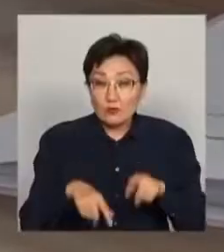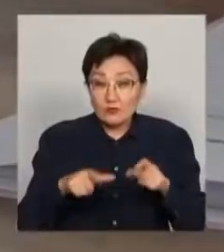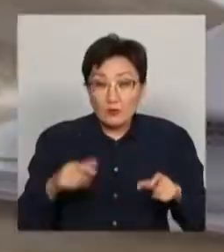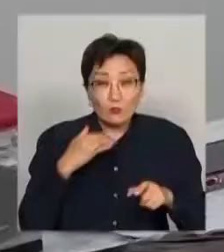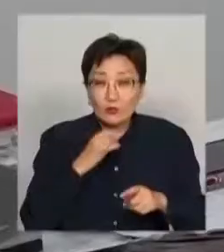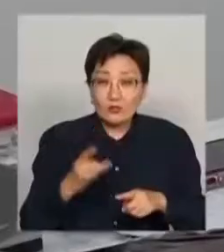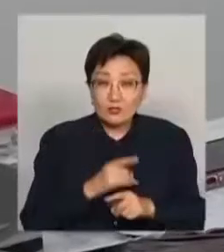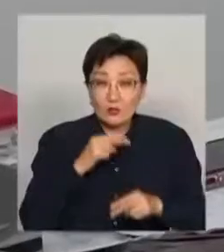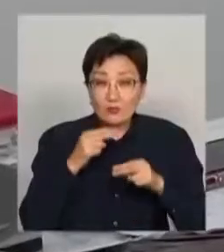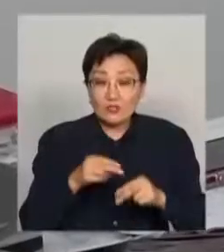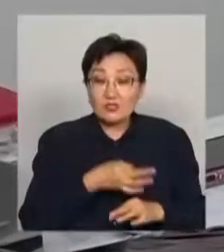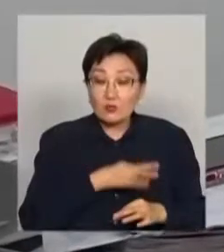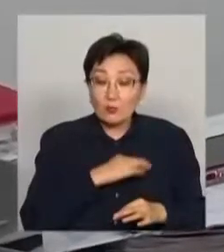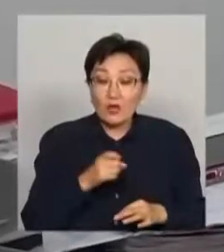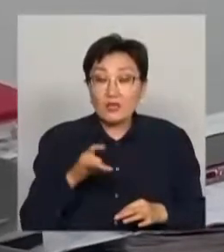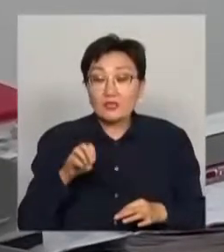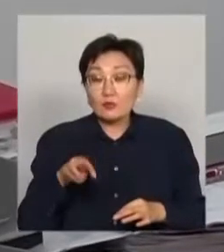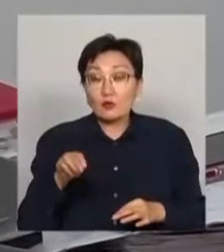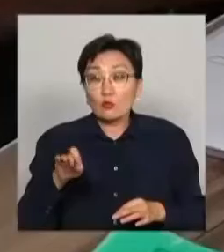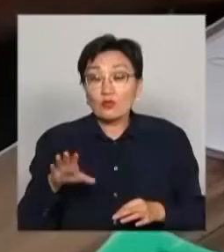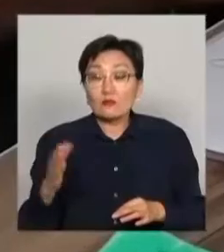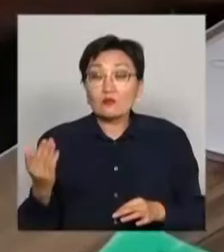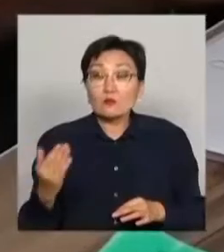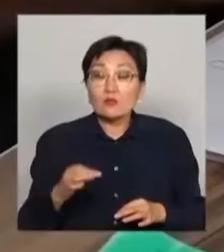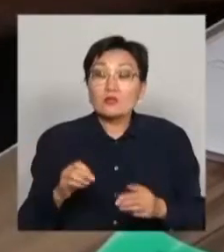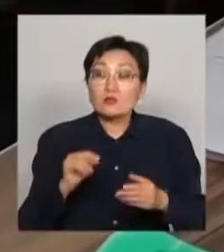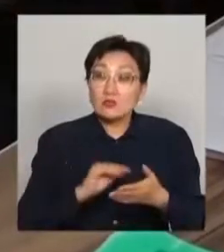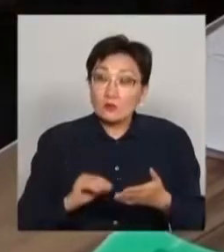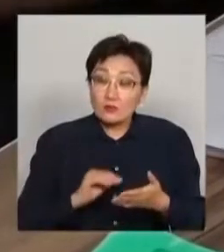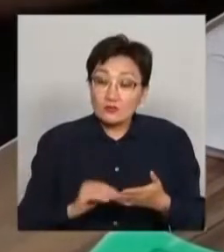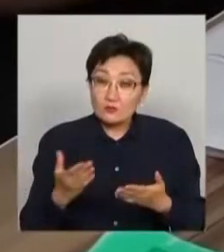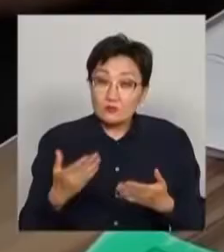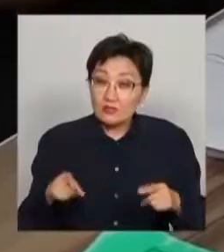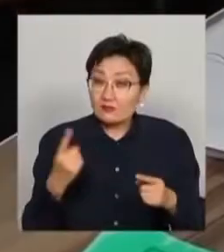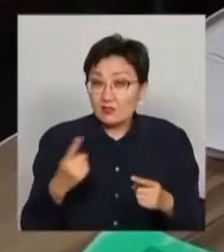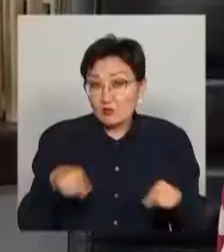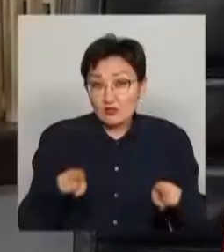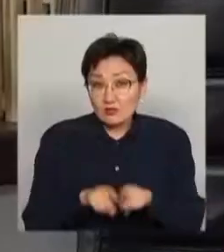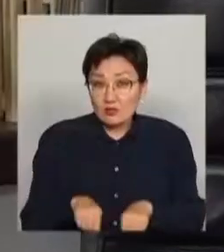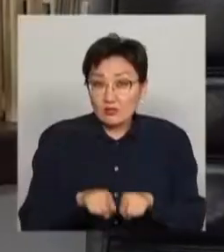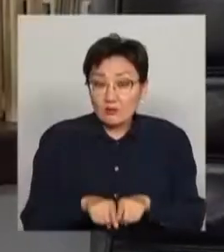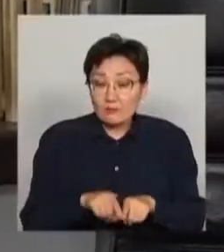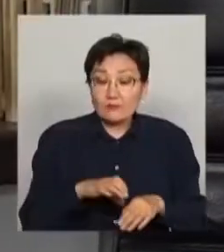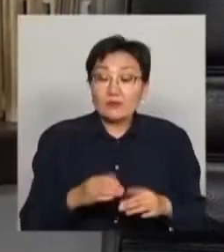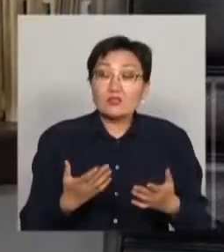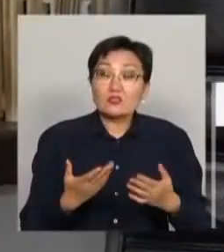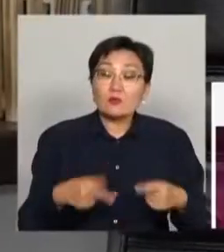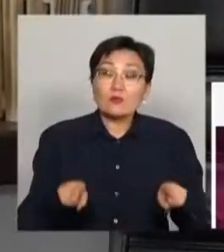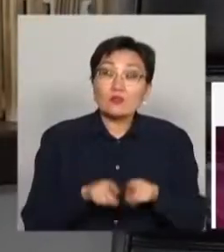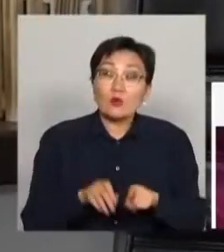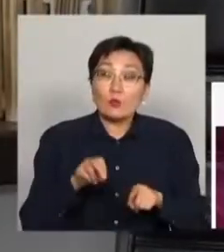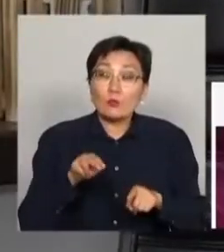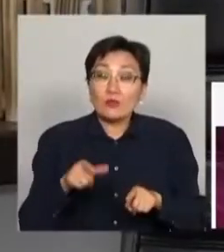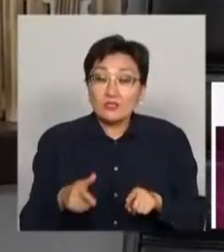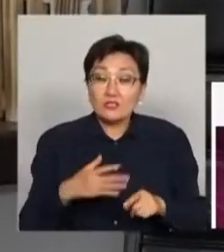раз обращались и к юристу Айгерим Тохмулдиновой. По ее словам, почерк у злоумышленников один и тот же. Я считаю, что это действительно одно и то же ОПГ,